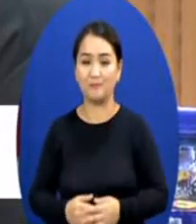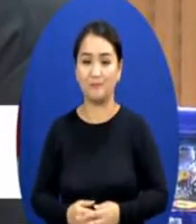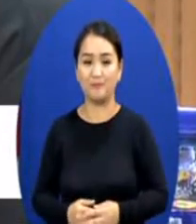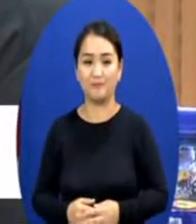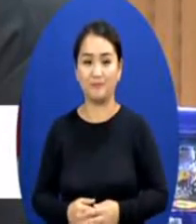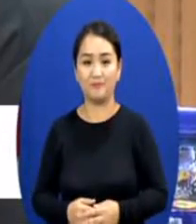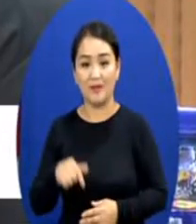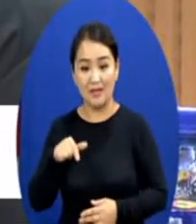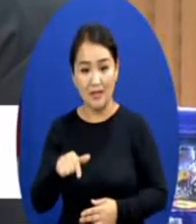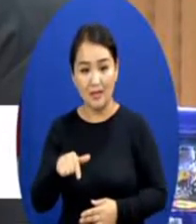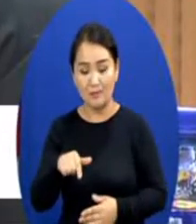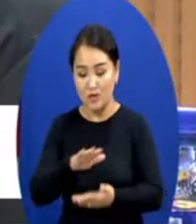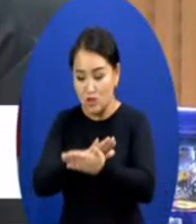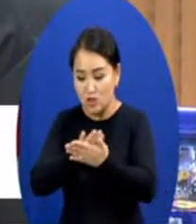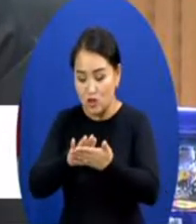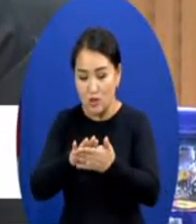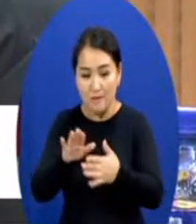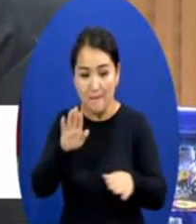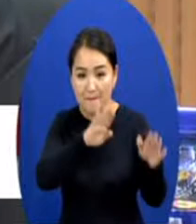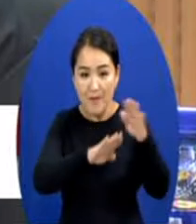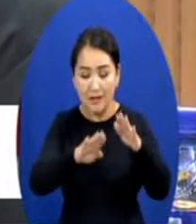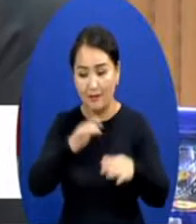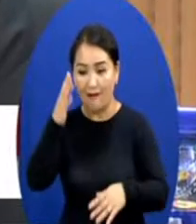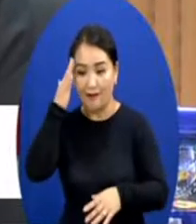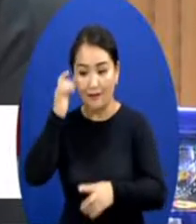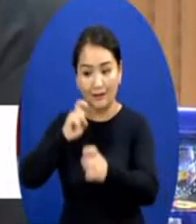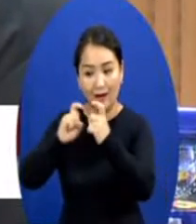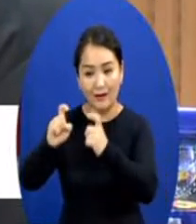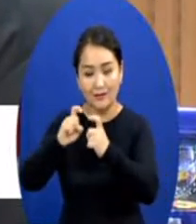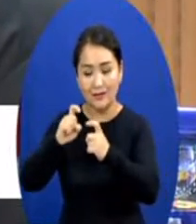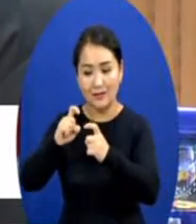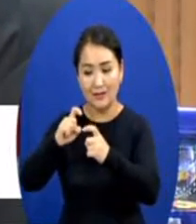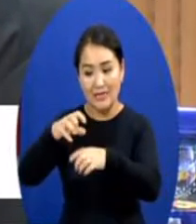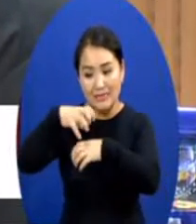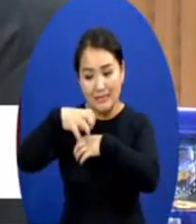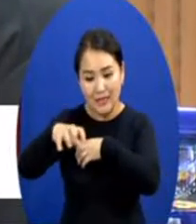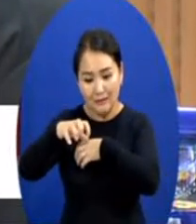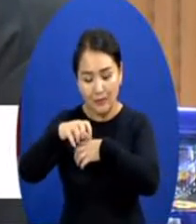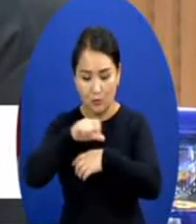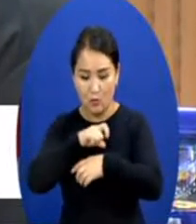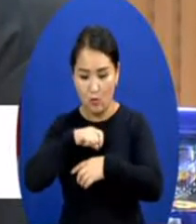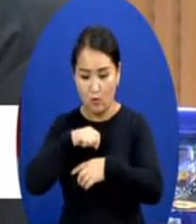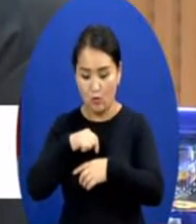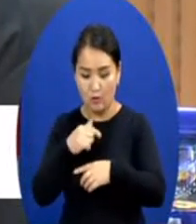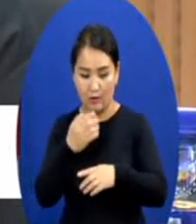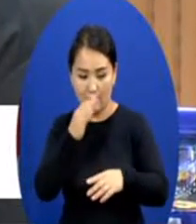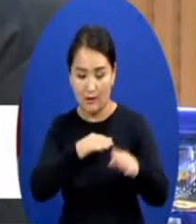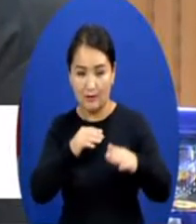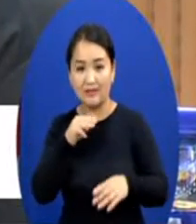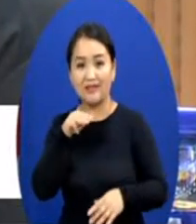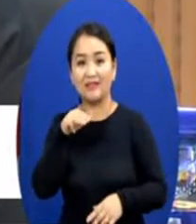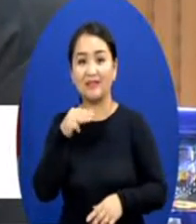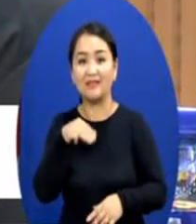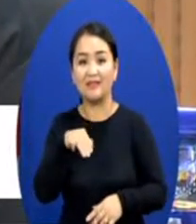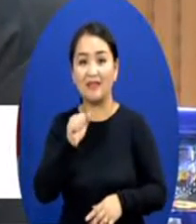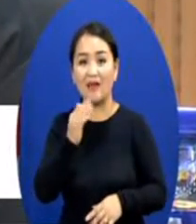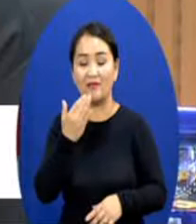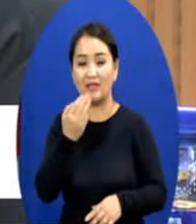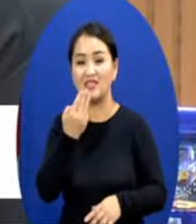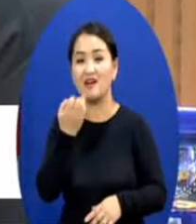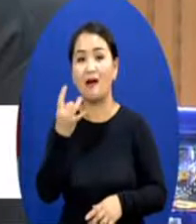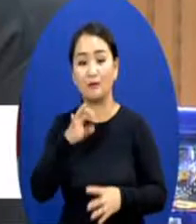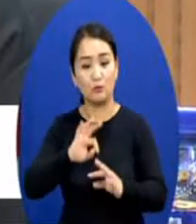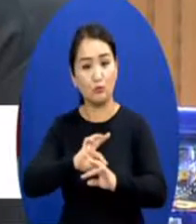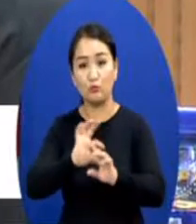байна. Тэгээ ийм чинь нөхцөл байдал манай гадаад харилцааны салбарын өмнө 50 дахь шаардлага бас мөн өөрчлөгдөж байгаа. Өөрчлөгдөж